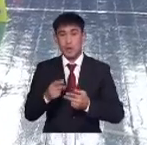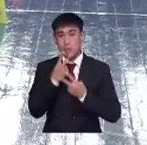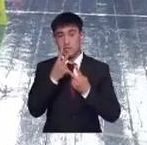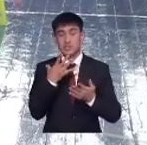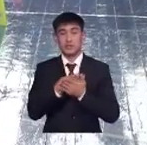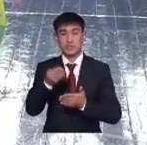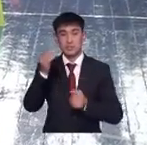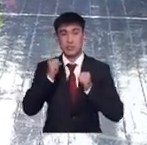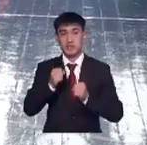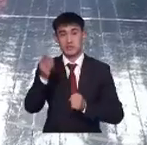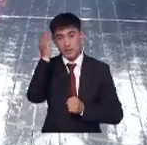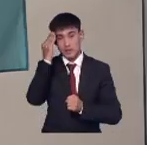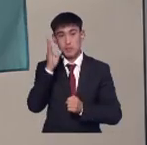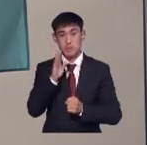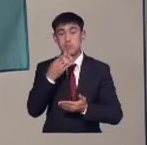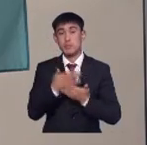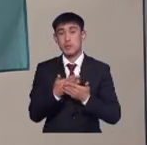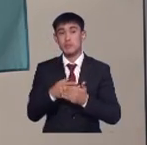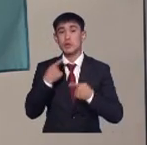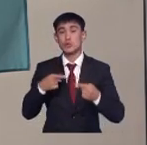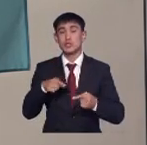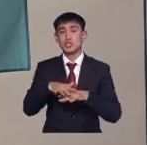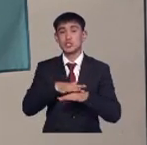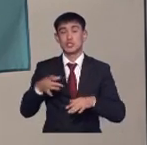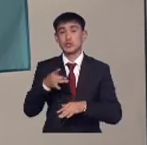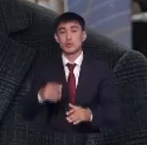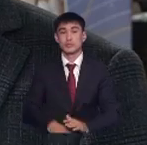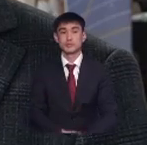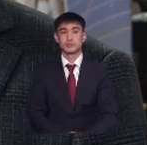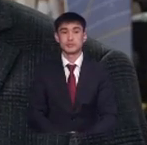свои спортивные навыки и быть примером для других жителей региона.